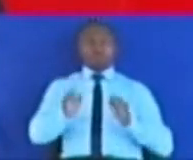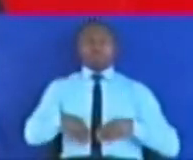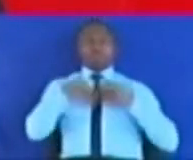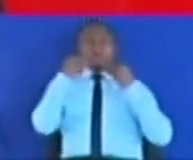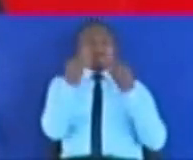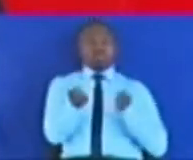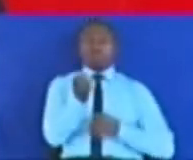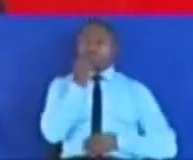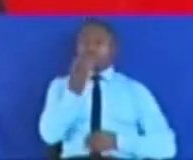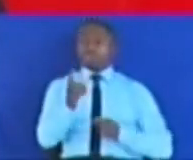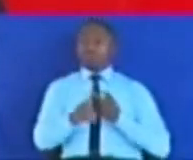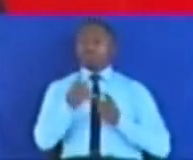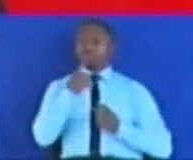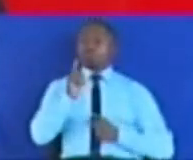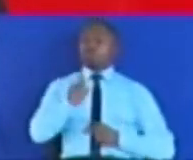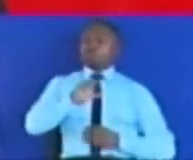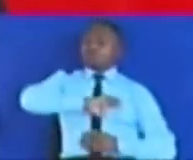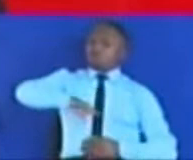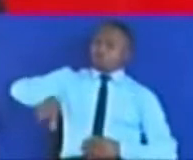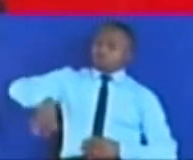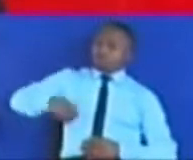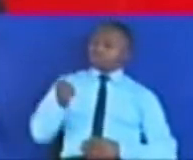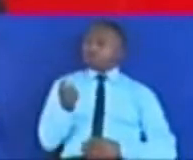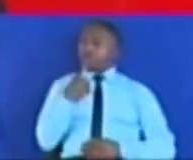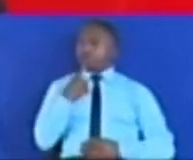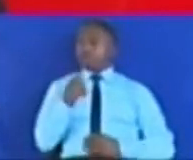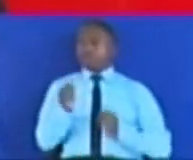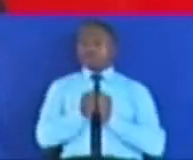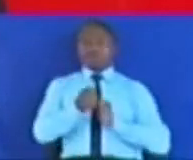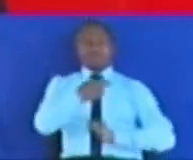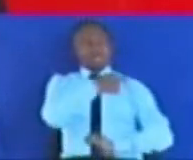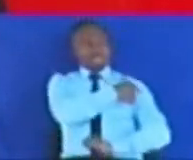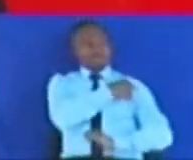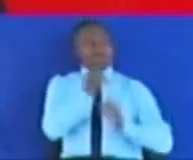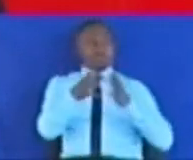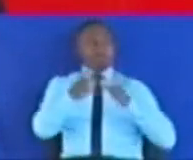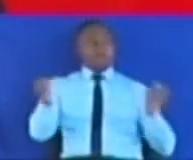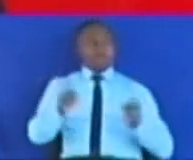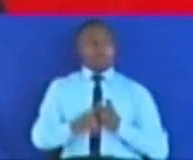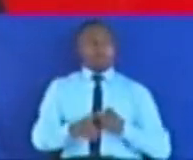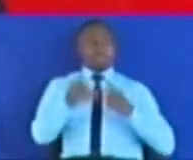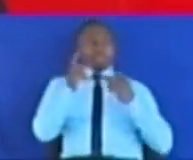inatoa taarifa kwamba kuna wizi wa dawa na upotevu wa vifaa tiba. Hii